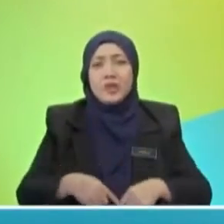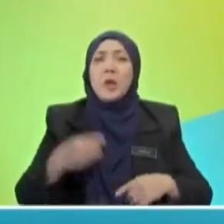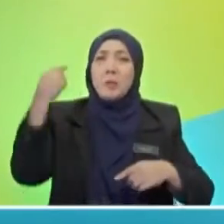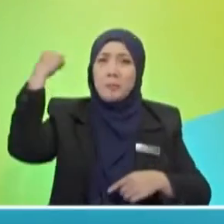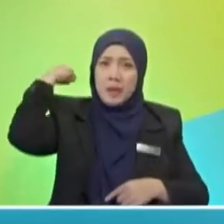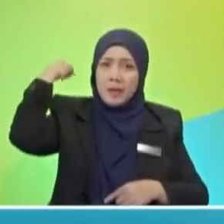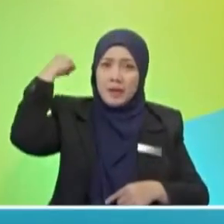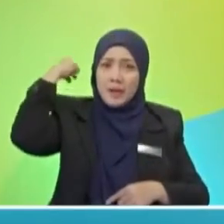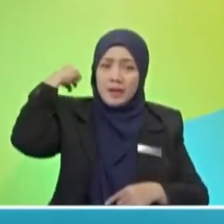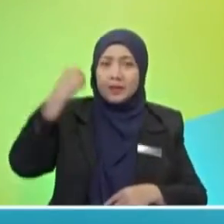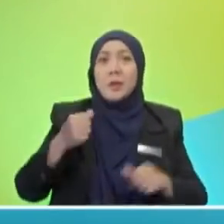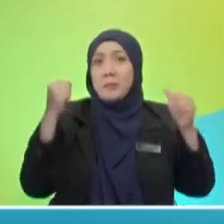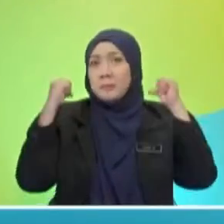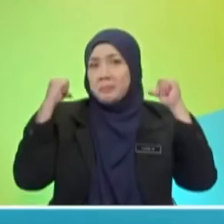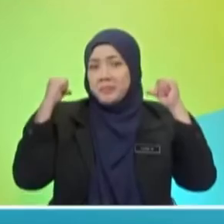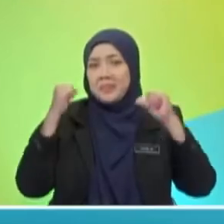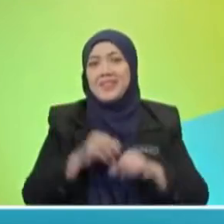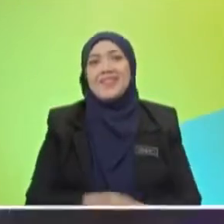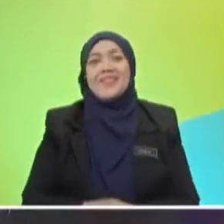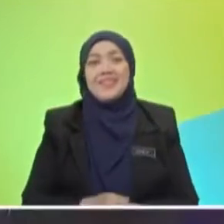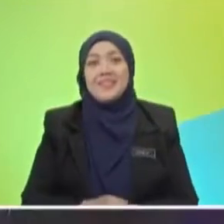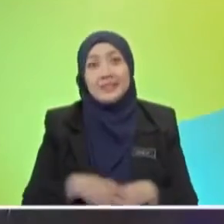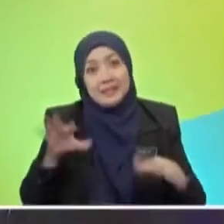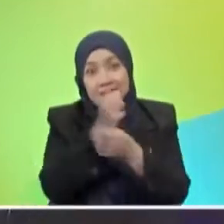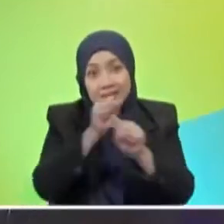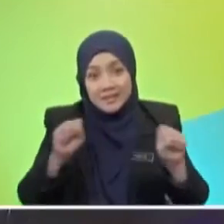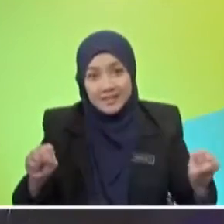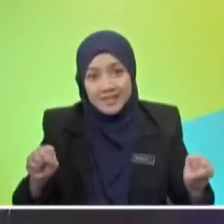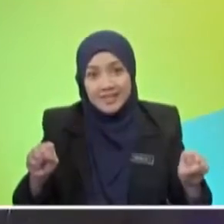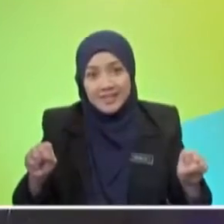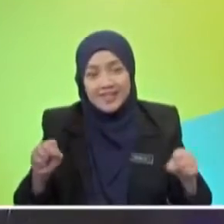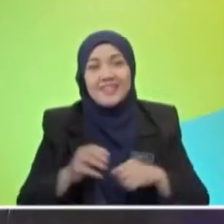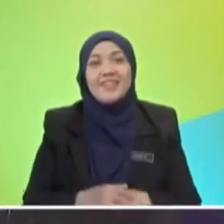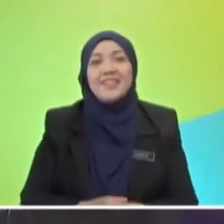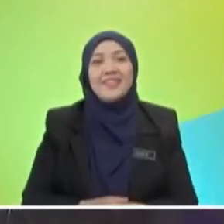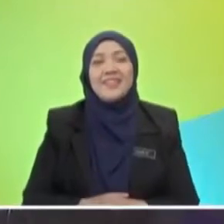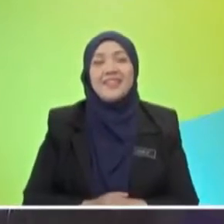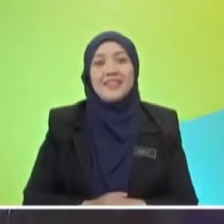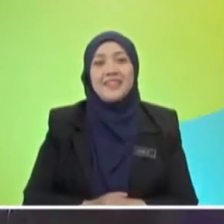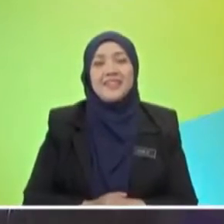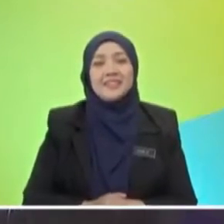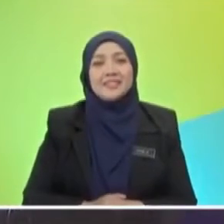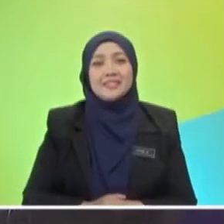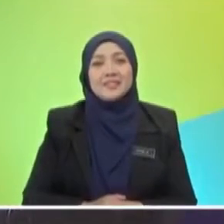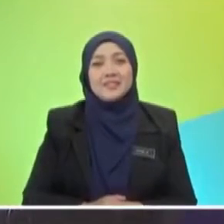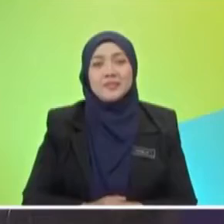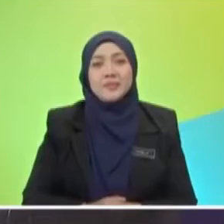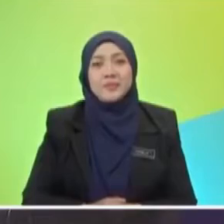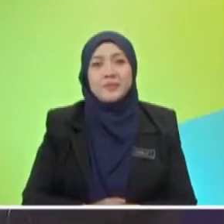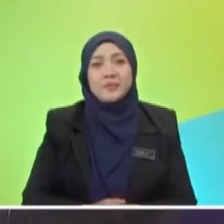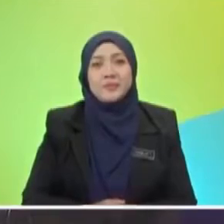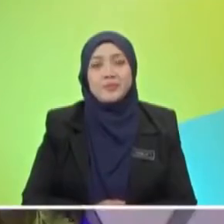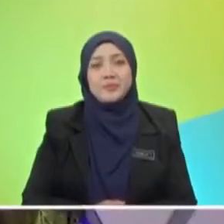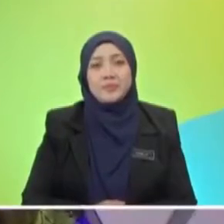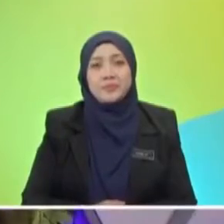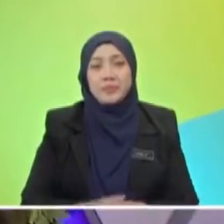bersedia semua? Sedia dah bersedia semua? Semua? Dah bersedia? Sedia! Bagus! Jom! Okay. Ha,